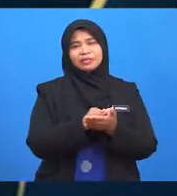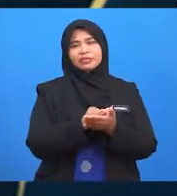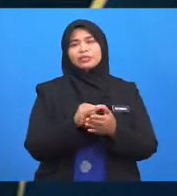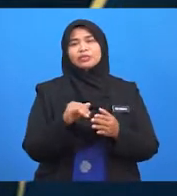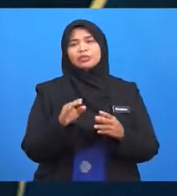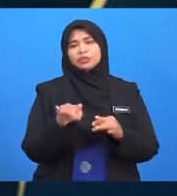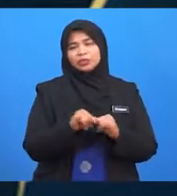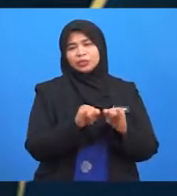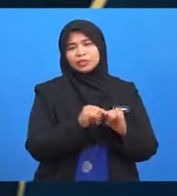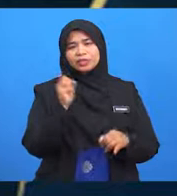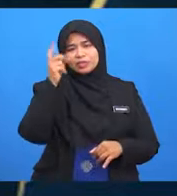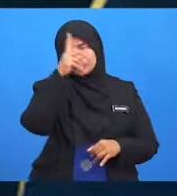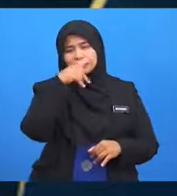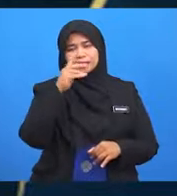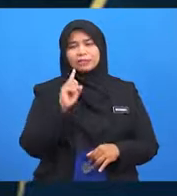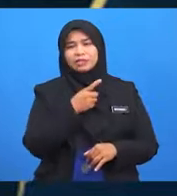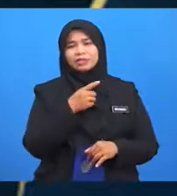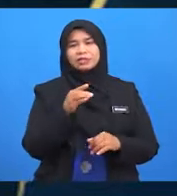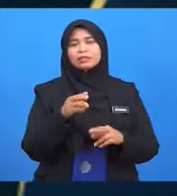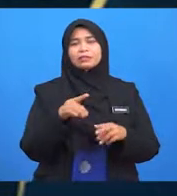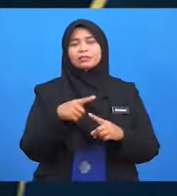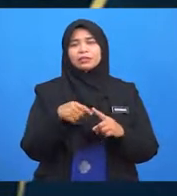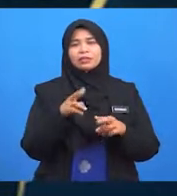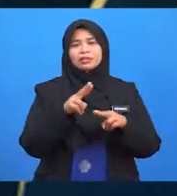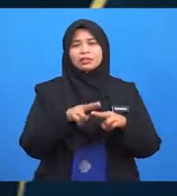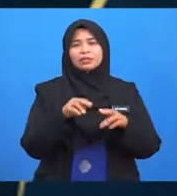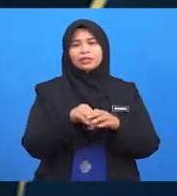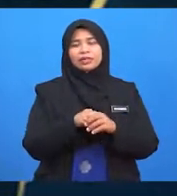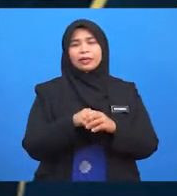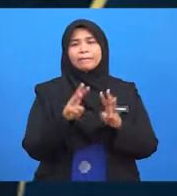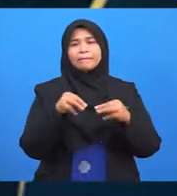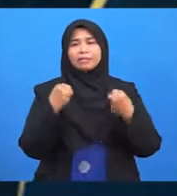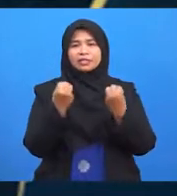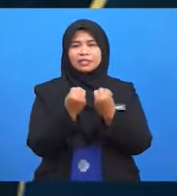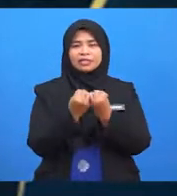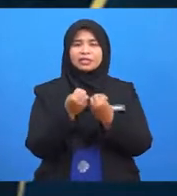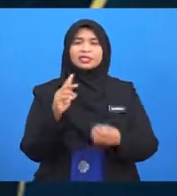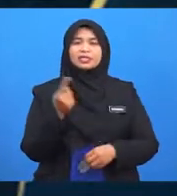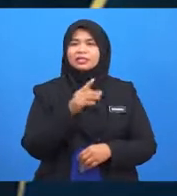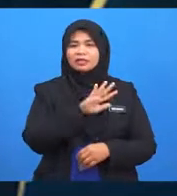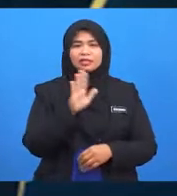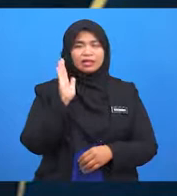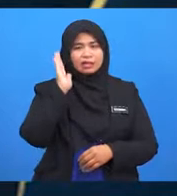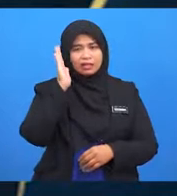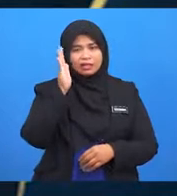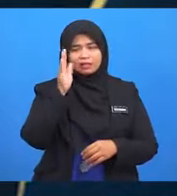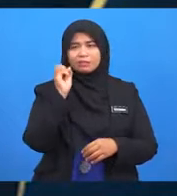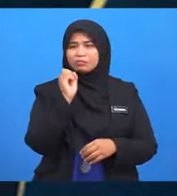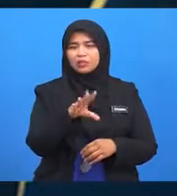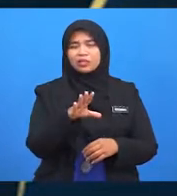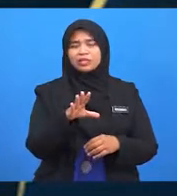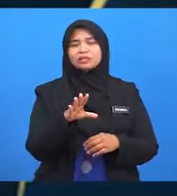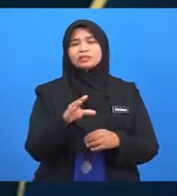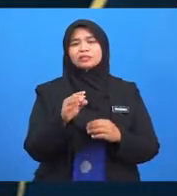kita bila berada dalam masyarakat. Kita tidak akan tergamak membuang sampah keluar ikut